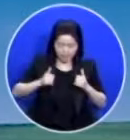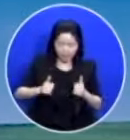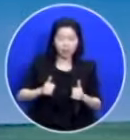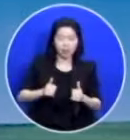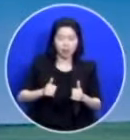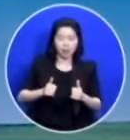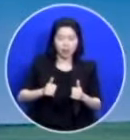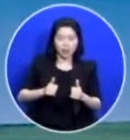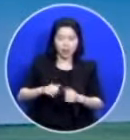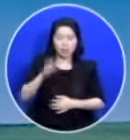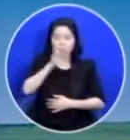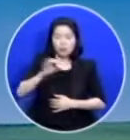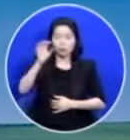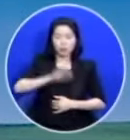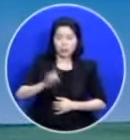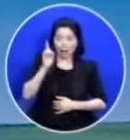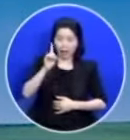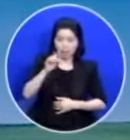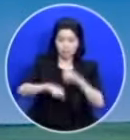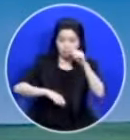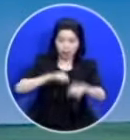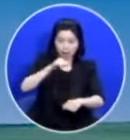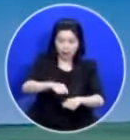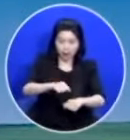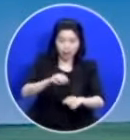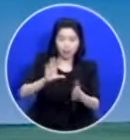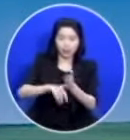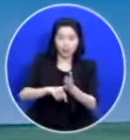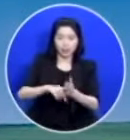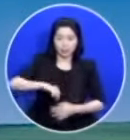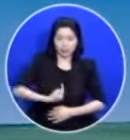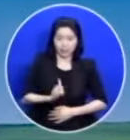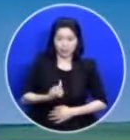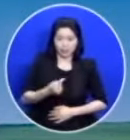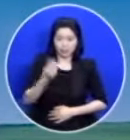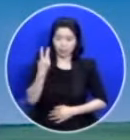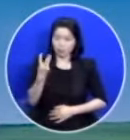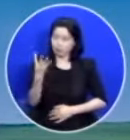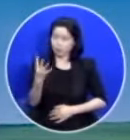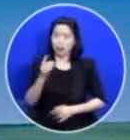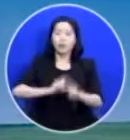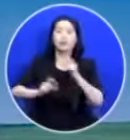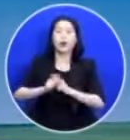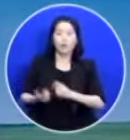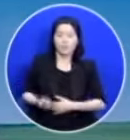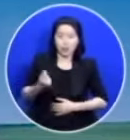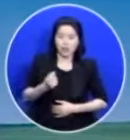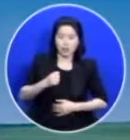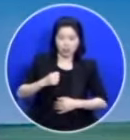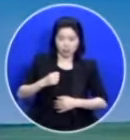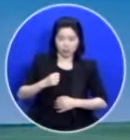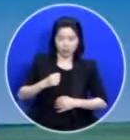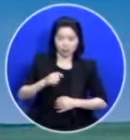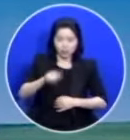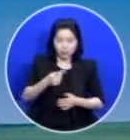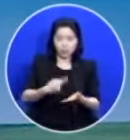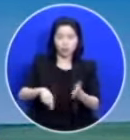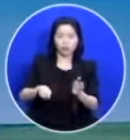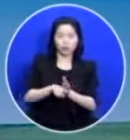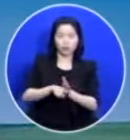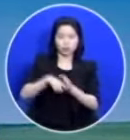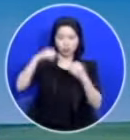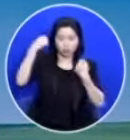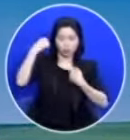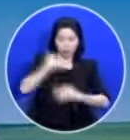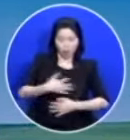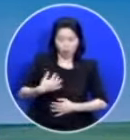발을 뛰는 거예요 더빨리 뛰는 겁니다 그려면 체력이 이거든요 그래서 체력 단련을